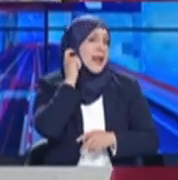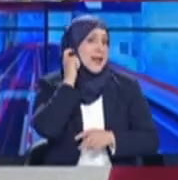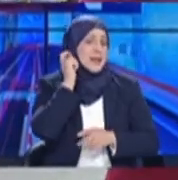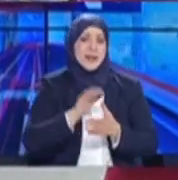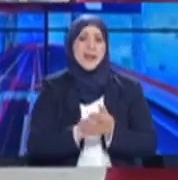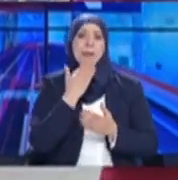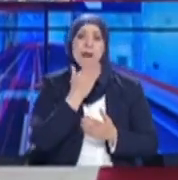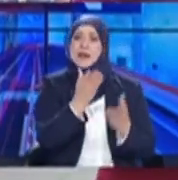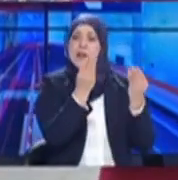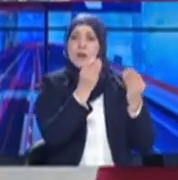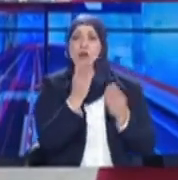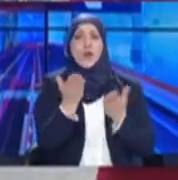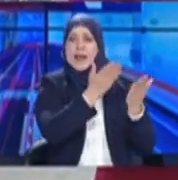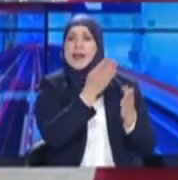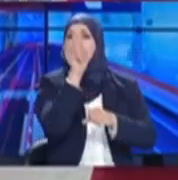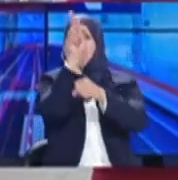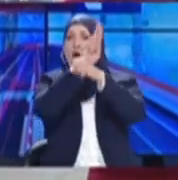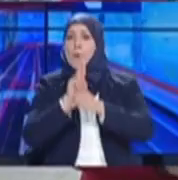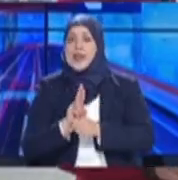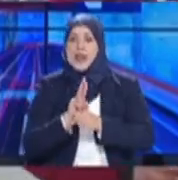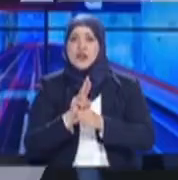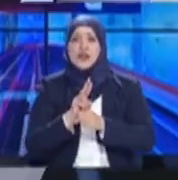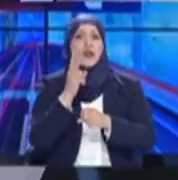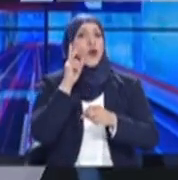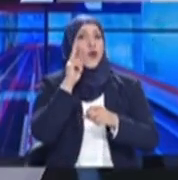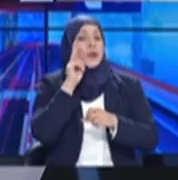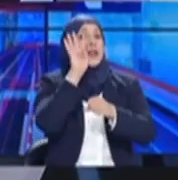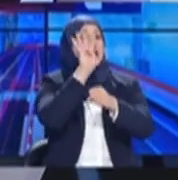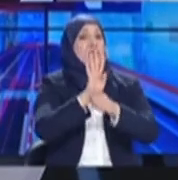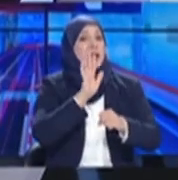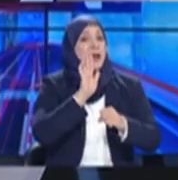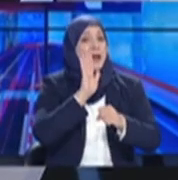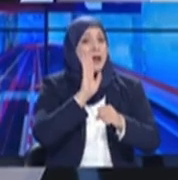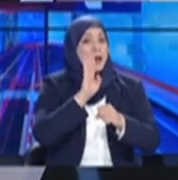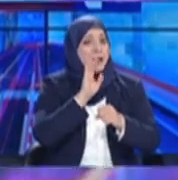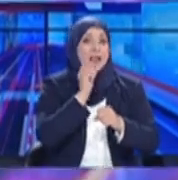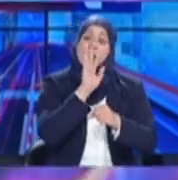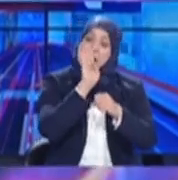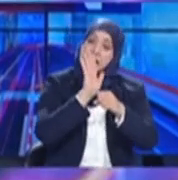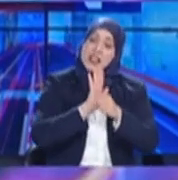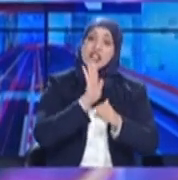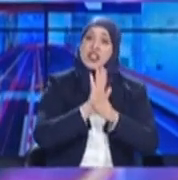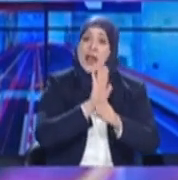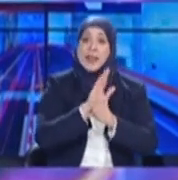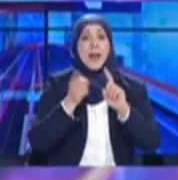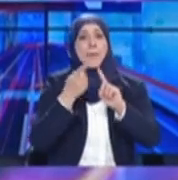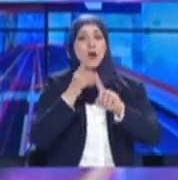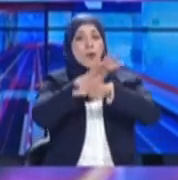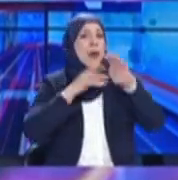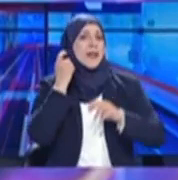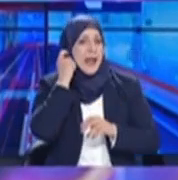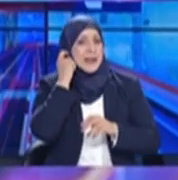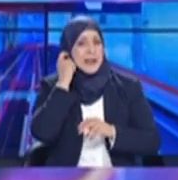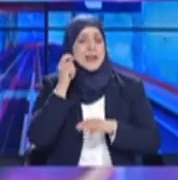الخاسرين العائليه الصوره الحقيقيه والفريق التقنيه صوره بكل امانه وشفنا كل المعطيات المتعلقه